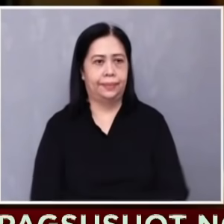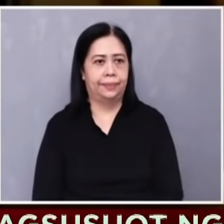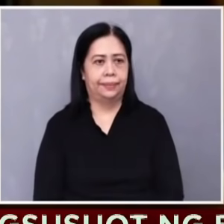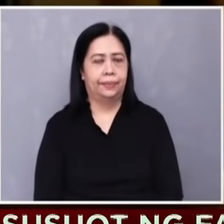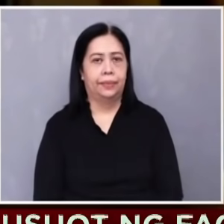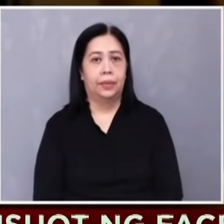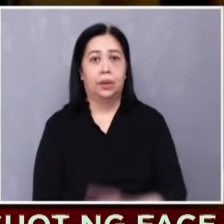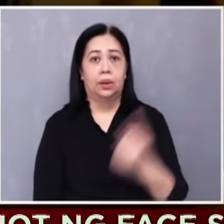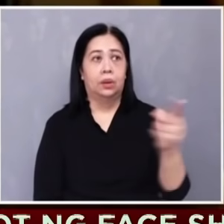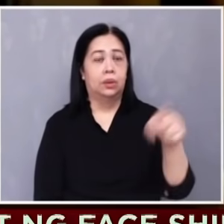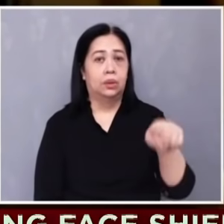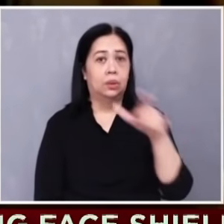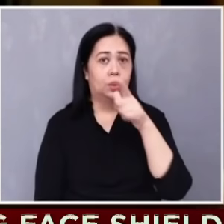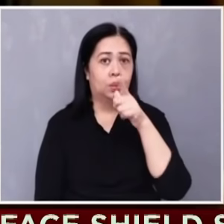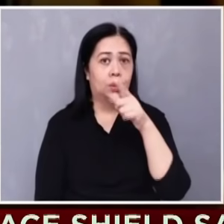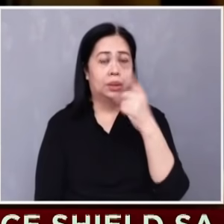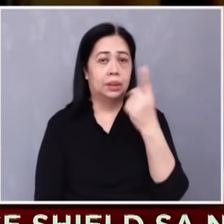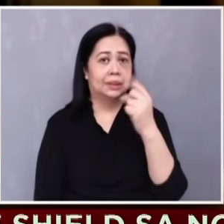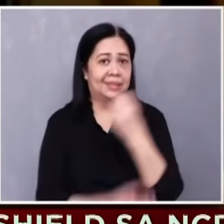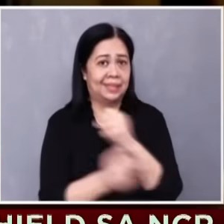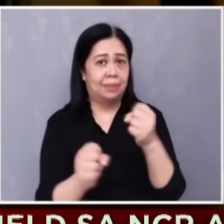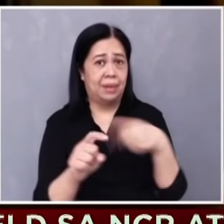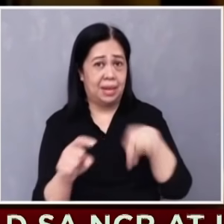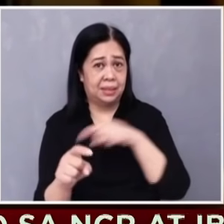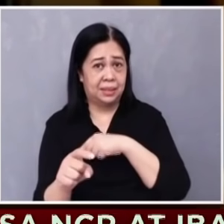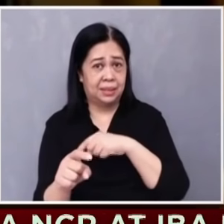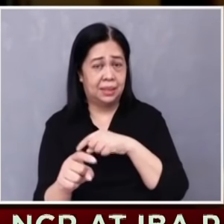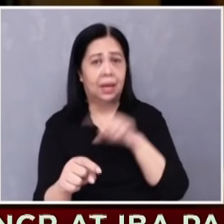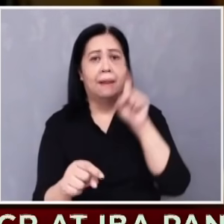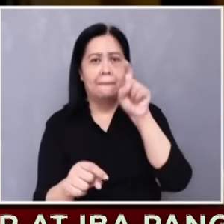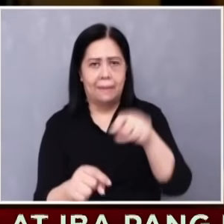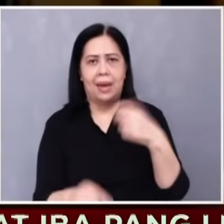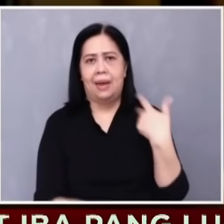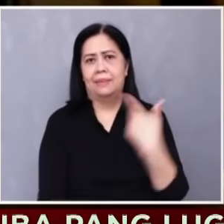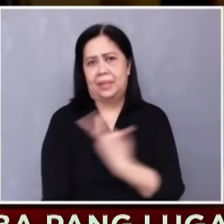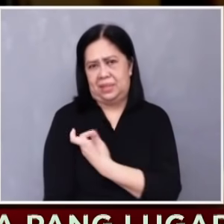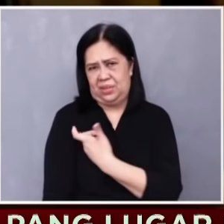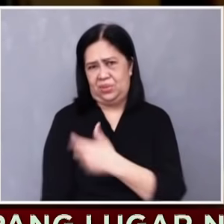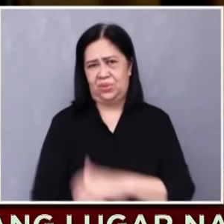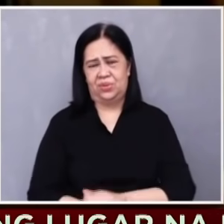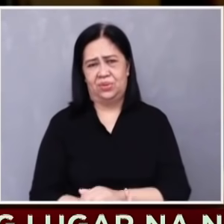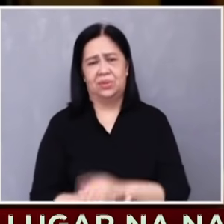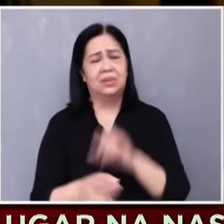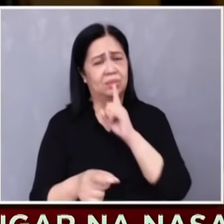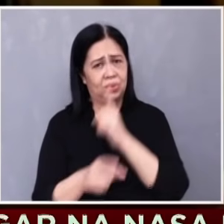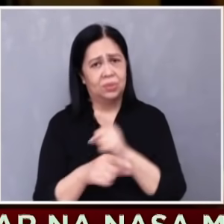na makakasave sa atin from the pandemic is really to have vaccination. Dapat